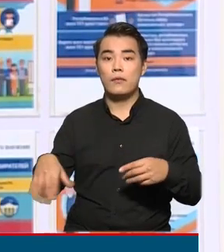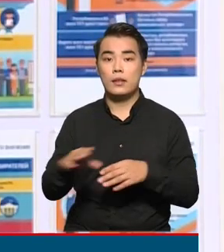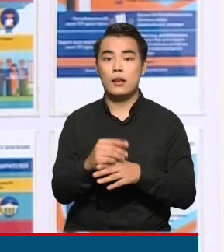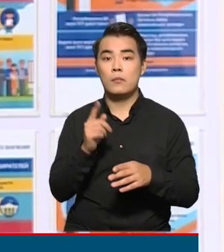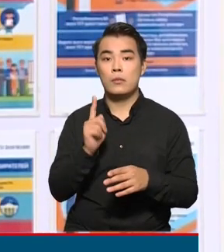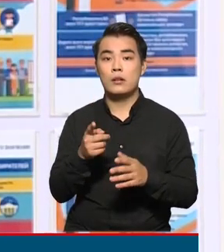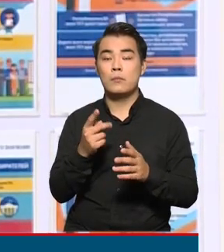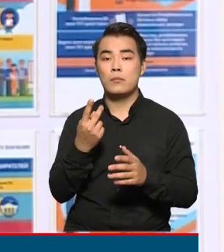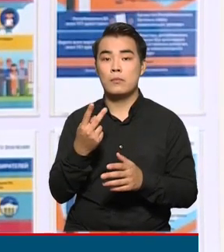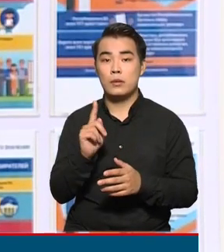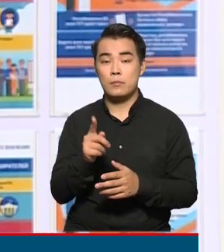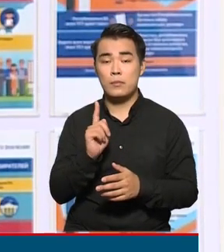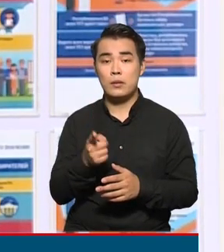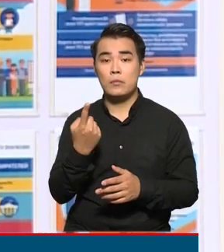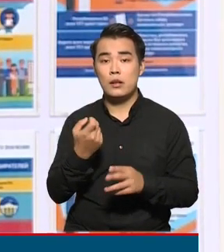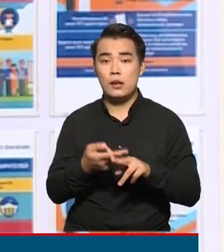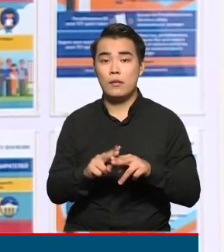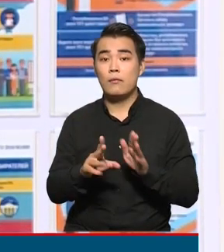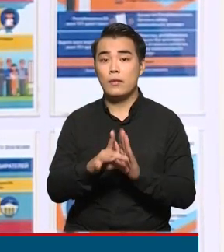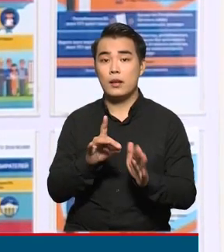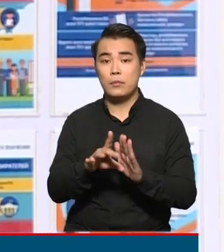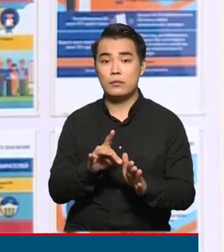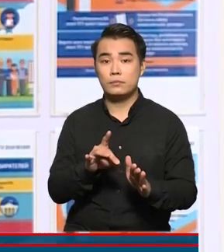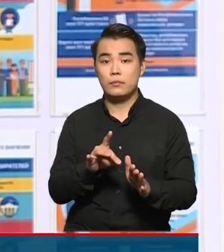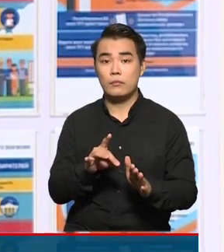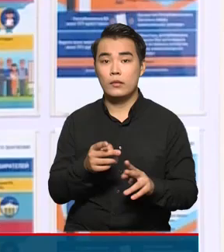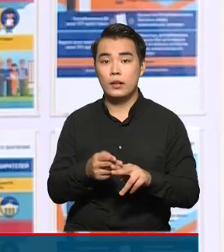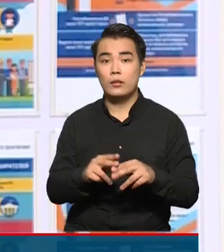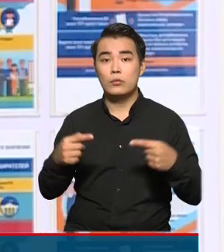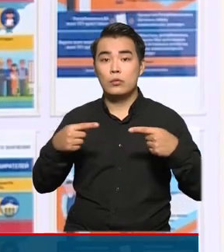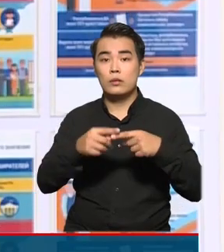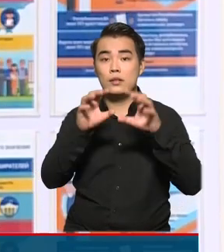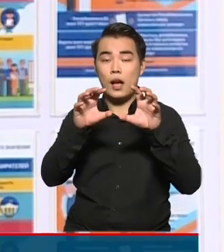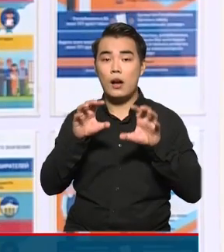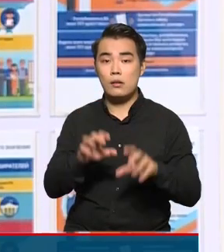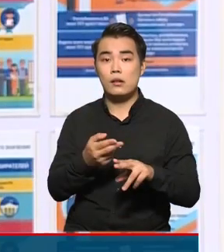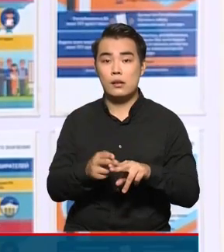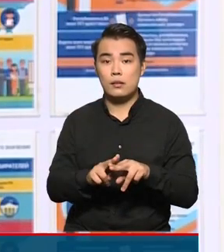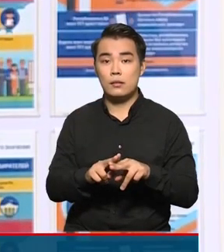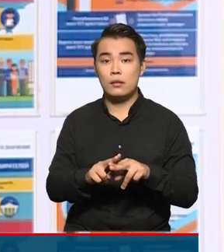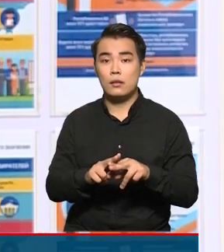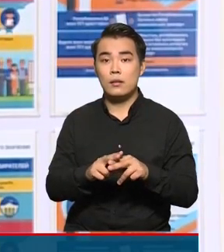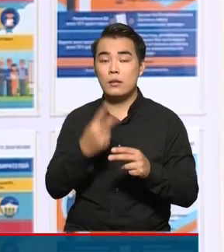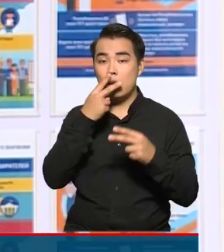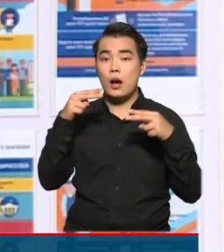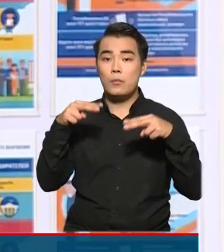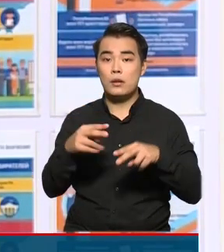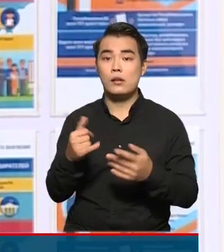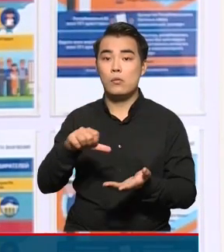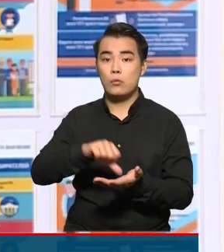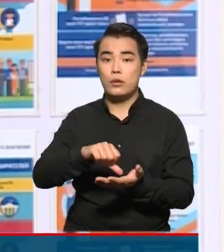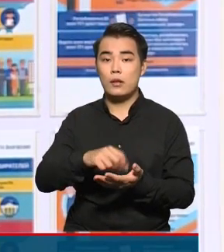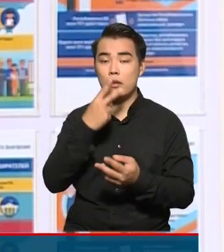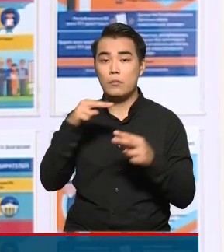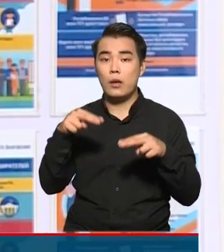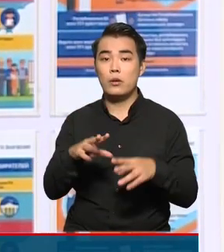1100 байқаушы осы жолға саяси науқанда тиісті заңнаманың шегінде аясында байқаушы ретінде қатысып